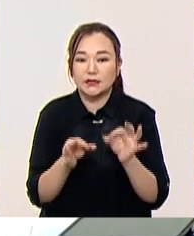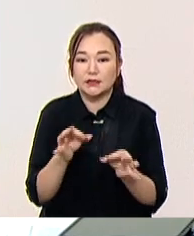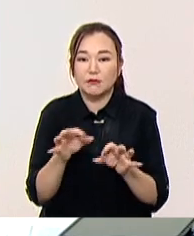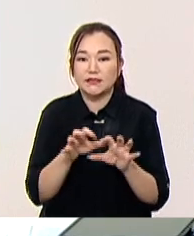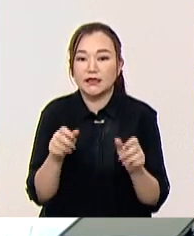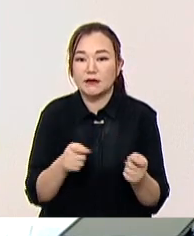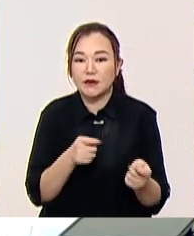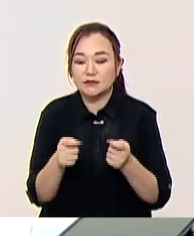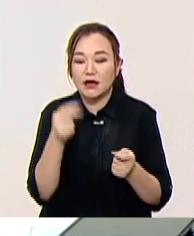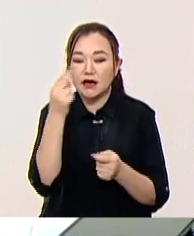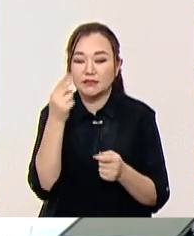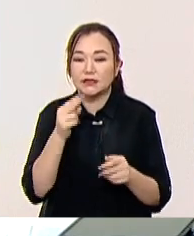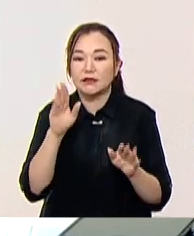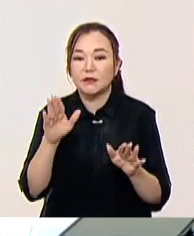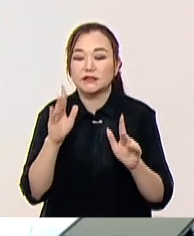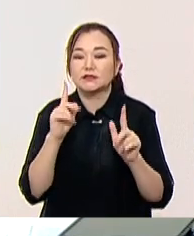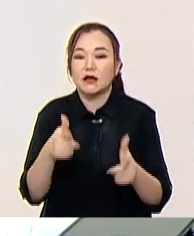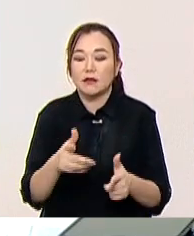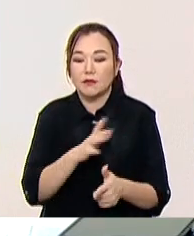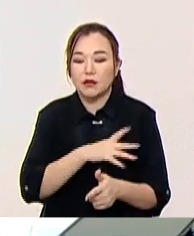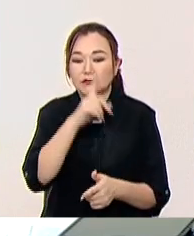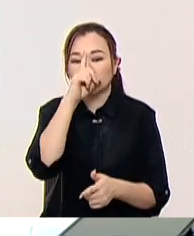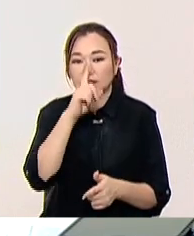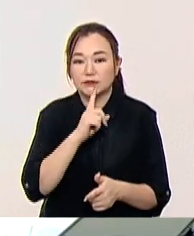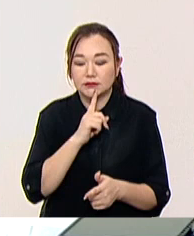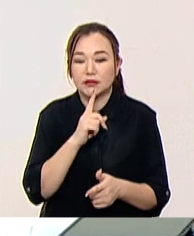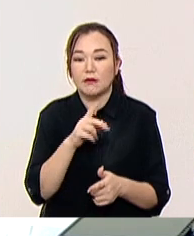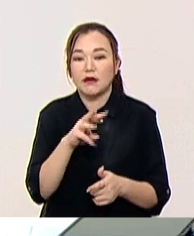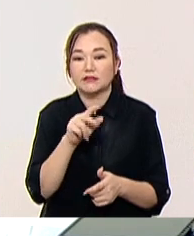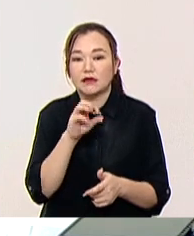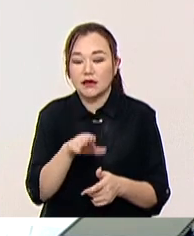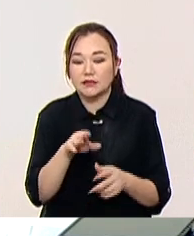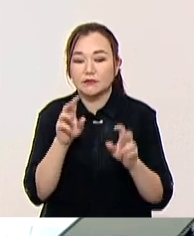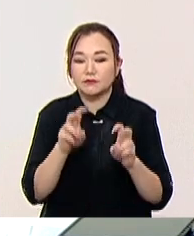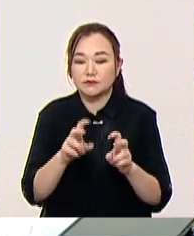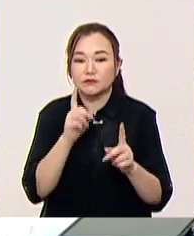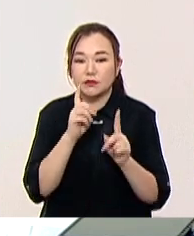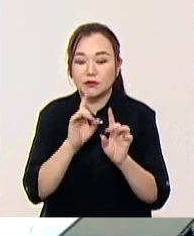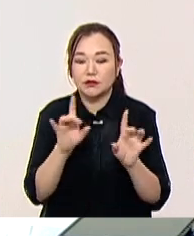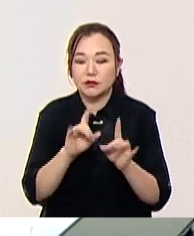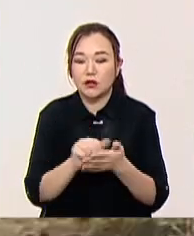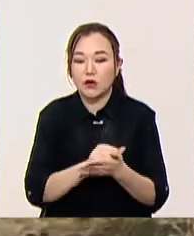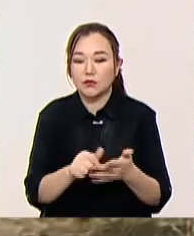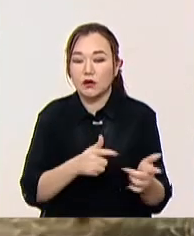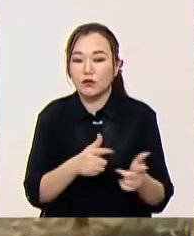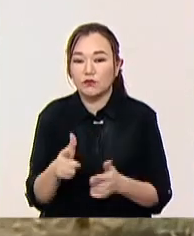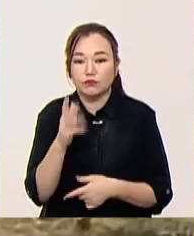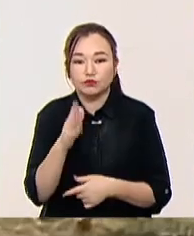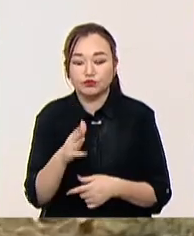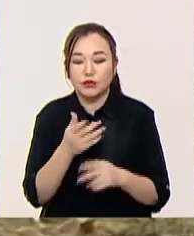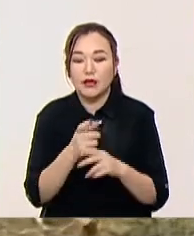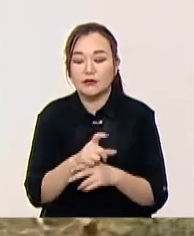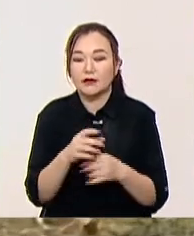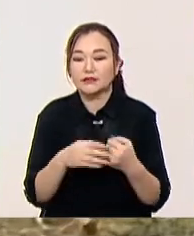басқармасынан Астанадан келісім келгеннен кейін біз бір айдың ішінде жаңа мәслихат отырысын жасап, құжаттарын реттеттіреміз. Әу баста бұл